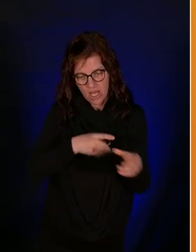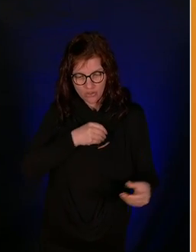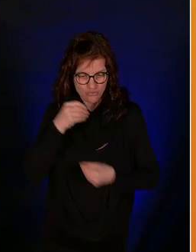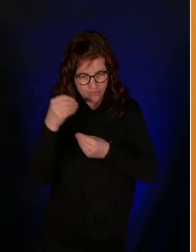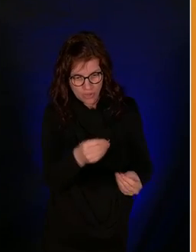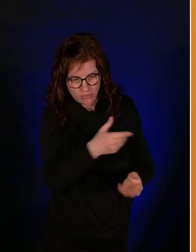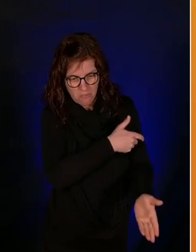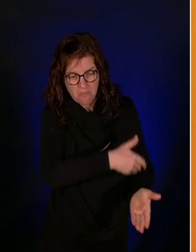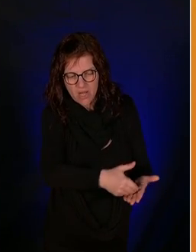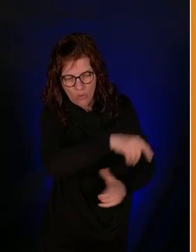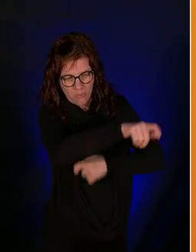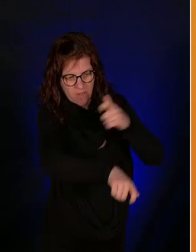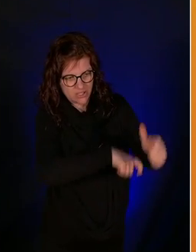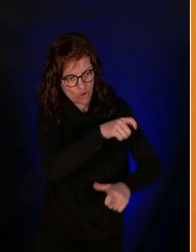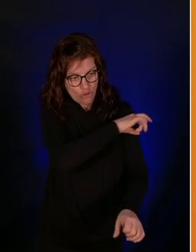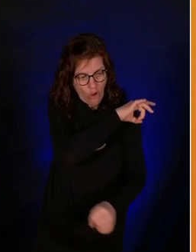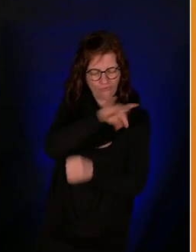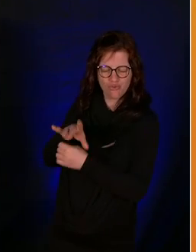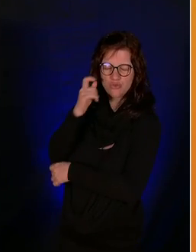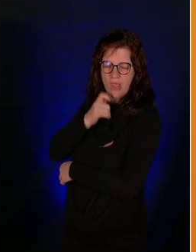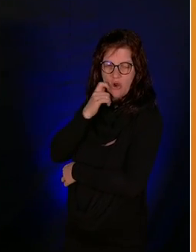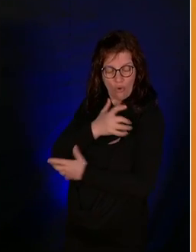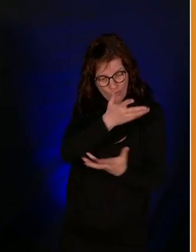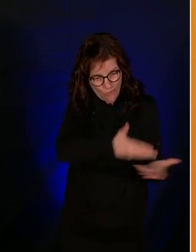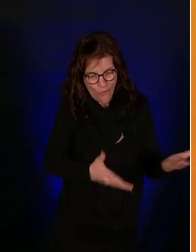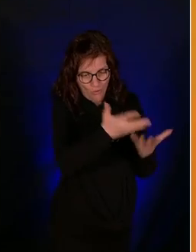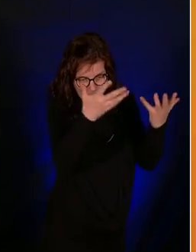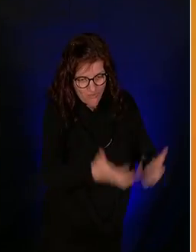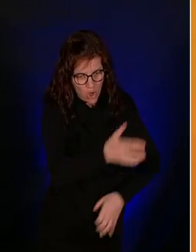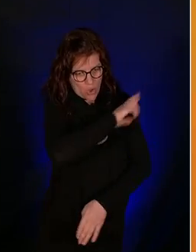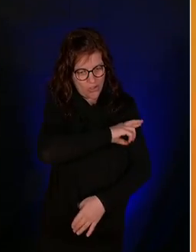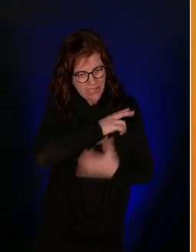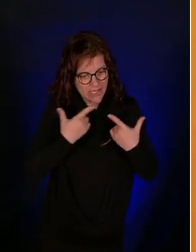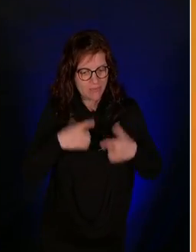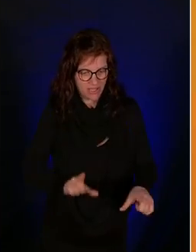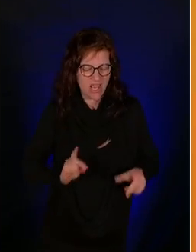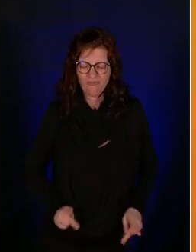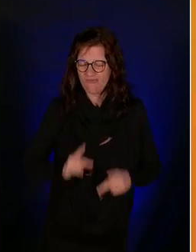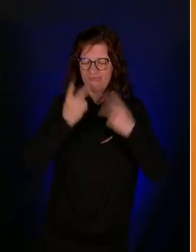refusent le talon de fer de Macron et qui veulent leur retraite et leur liberté. Vive la CGT !